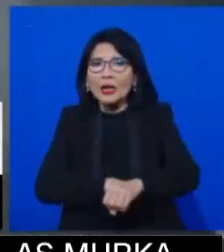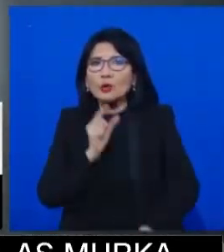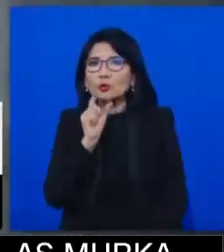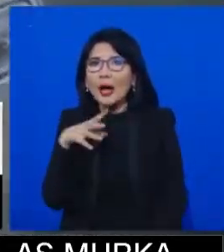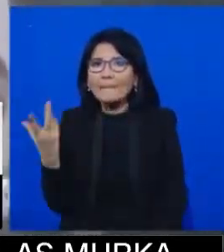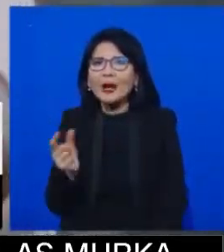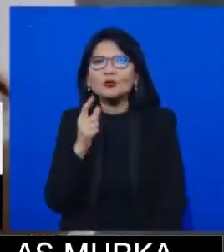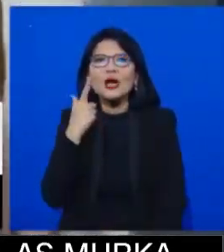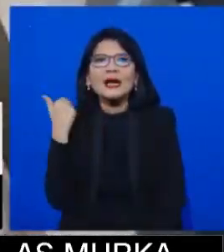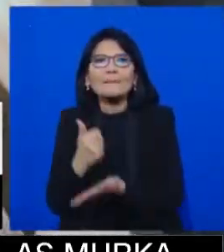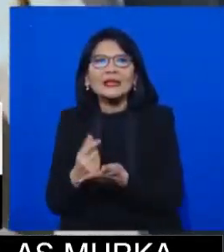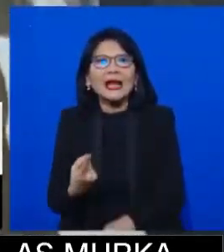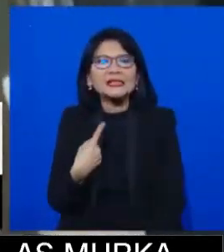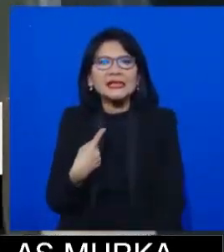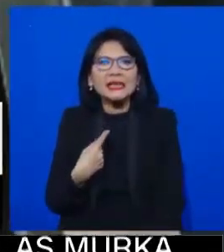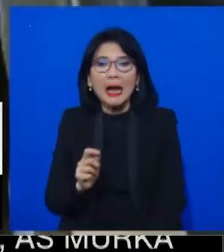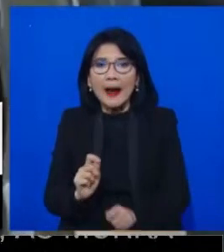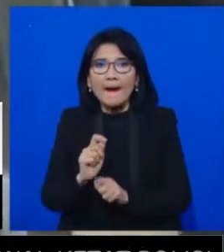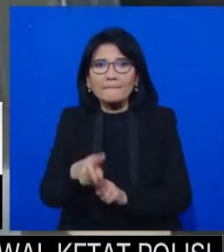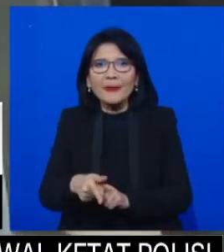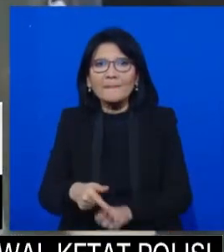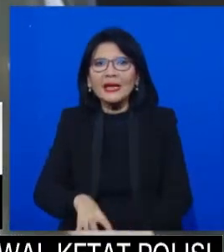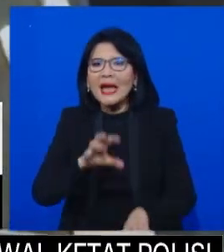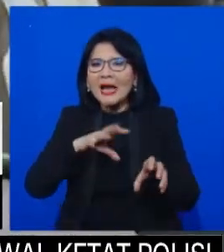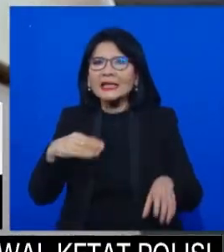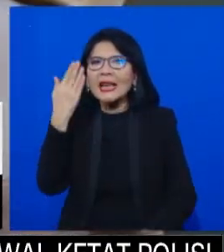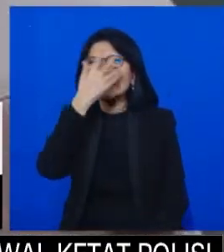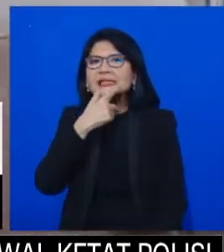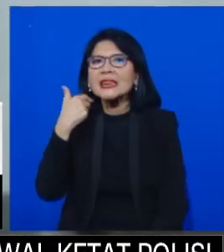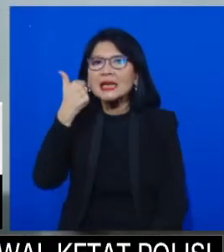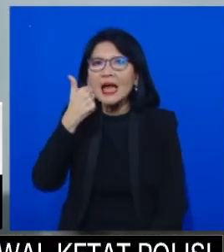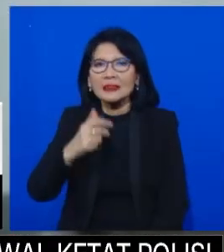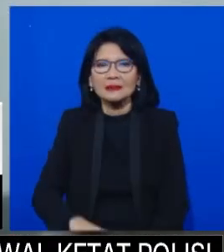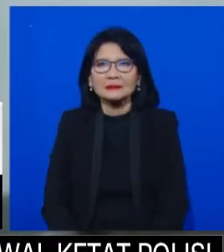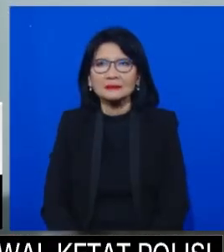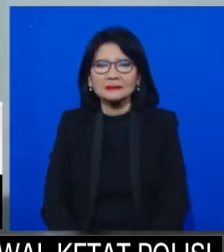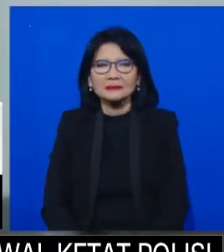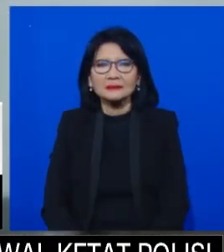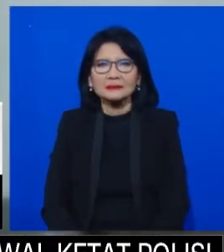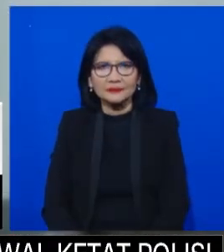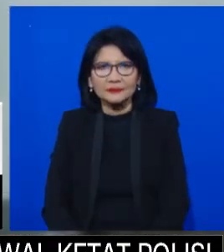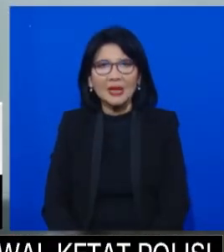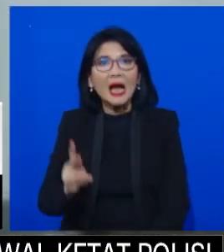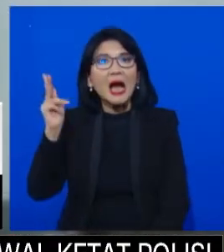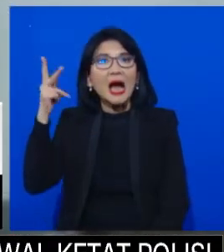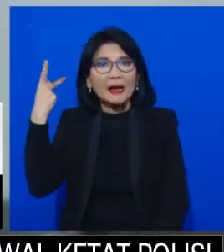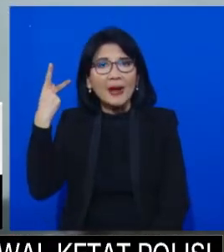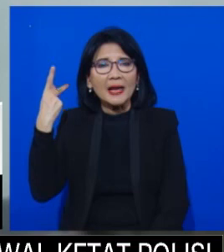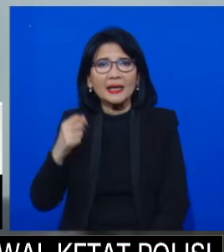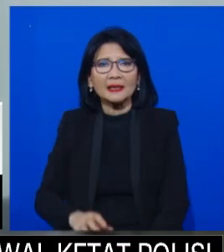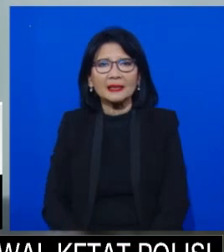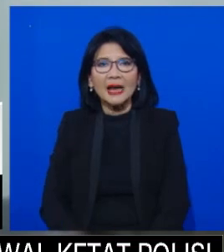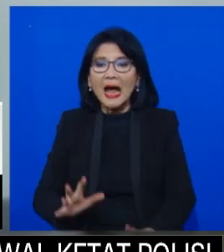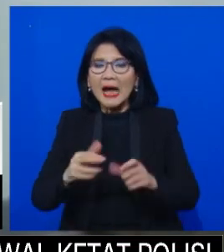untuk kepentingan pribadi, salah satunya membeli produk kecantikan. Kemarin kejaksaan sementara